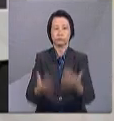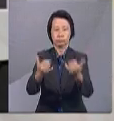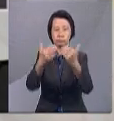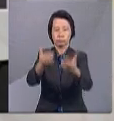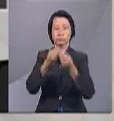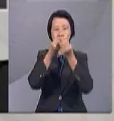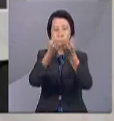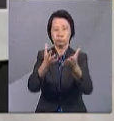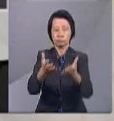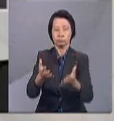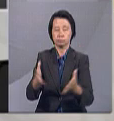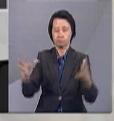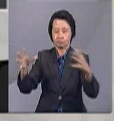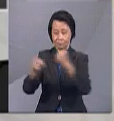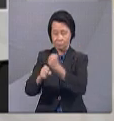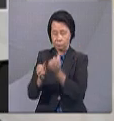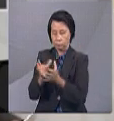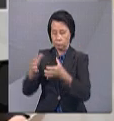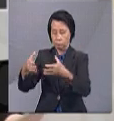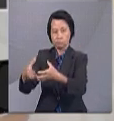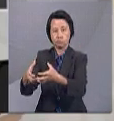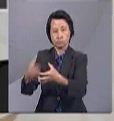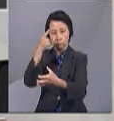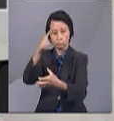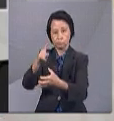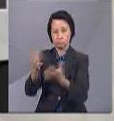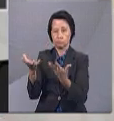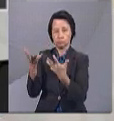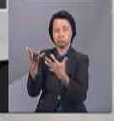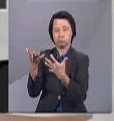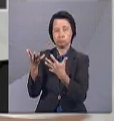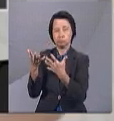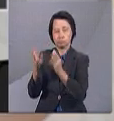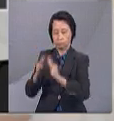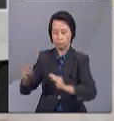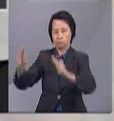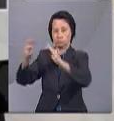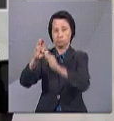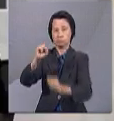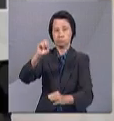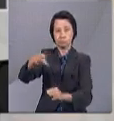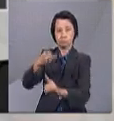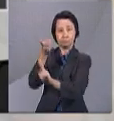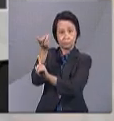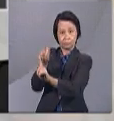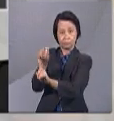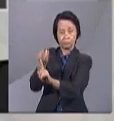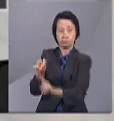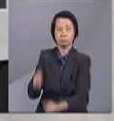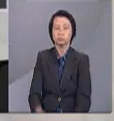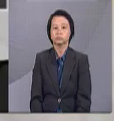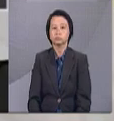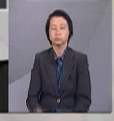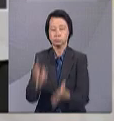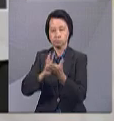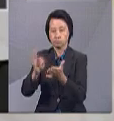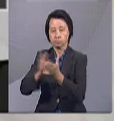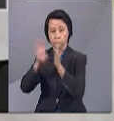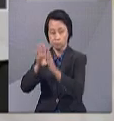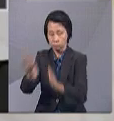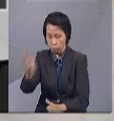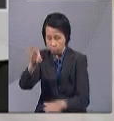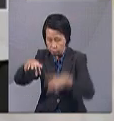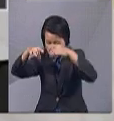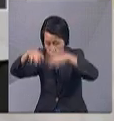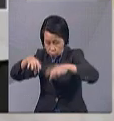domain rumusan cash kelas Teuku Wisnu 11 untuk Perhimpunan di masjid Sri paling bilang sampel yang diambil